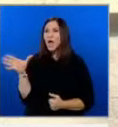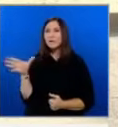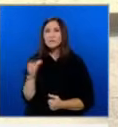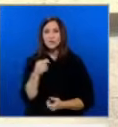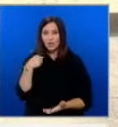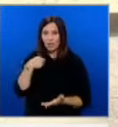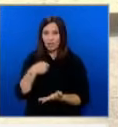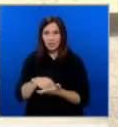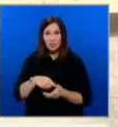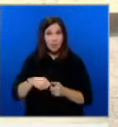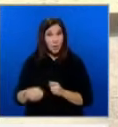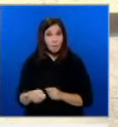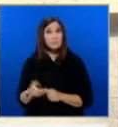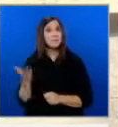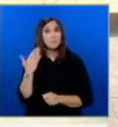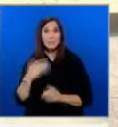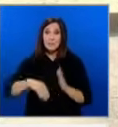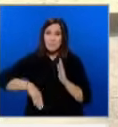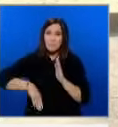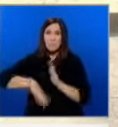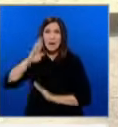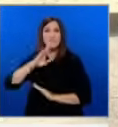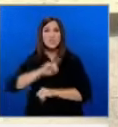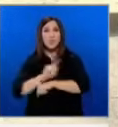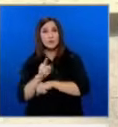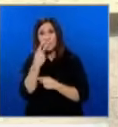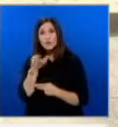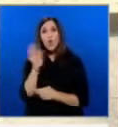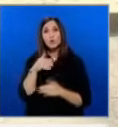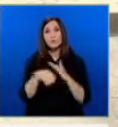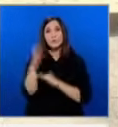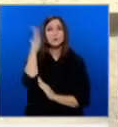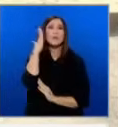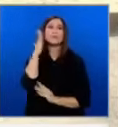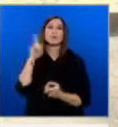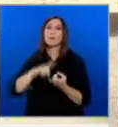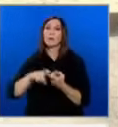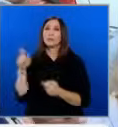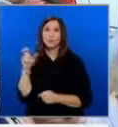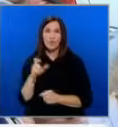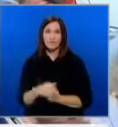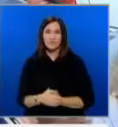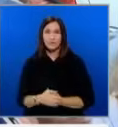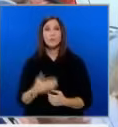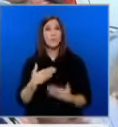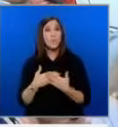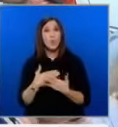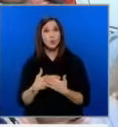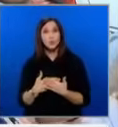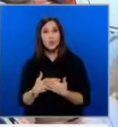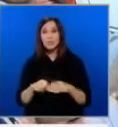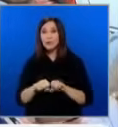Всичките глоби са били за превишена скорост, но чуйте още от вътрешния министър Калин Стоянов. По отношение